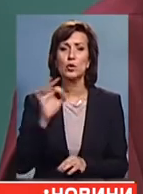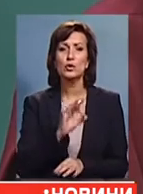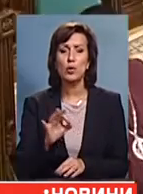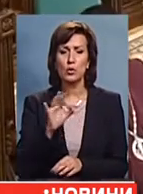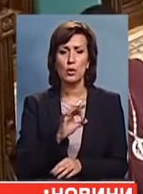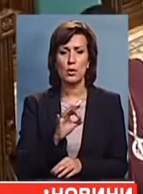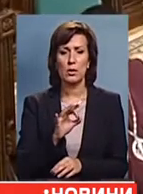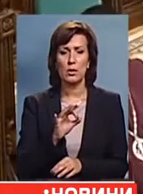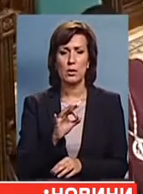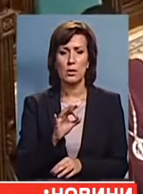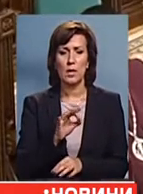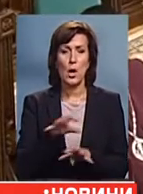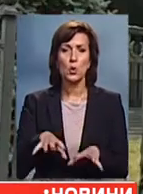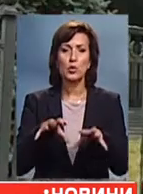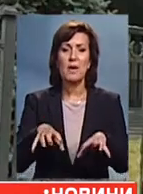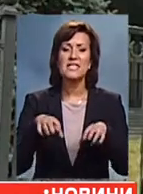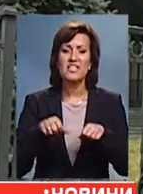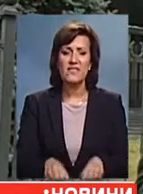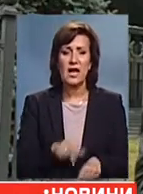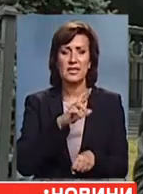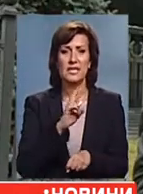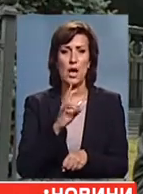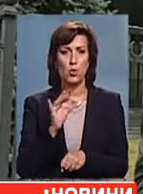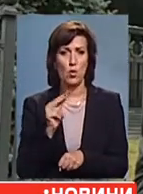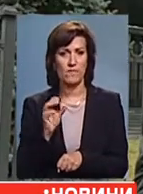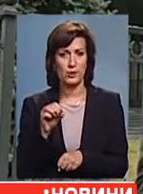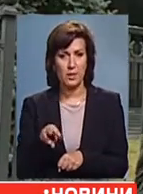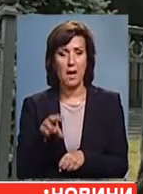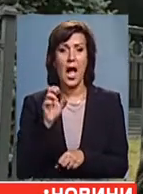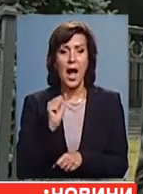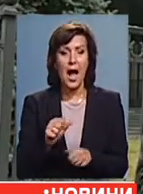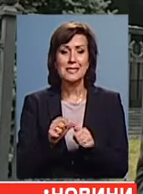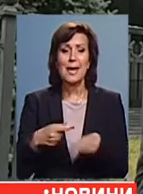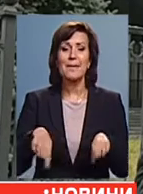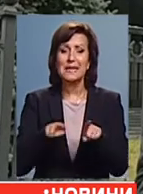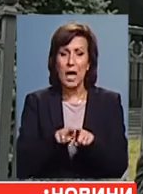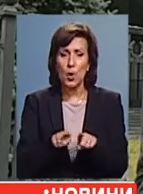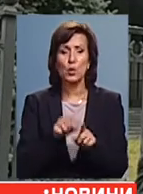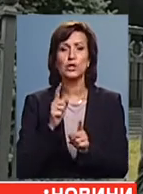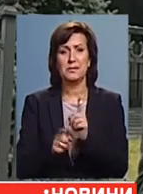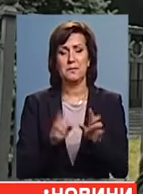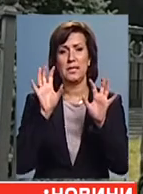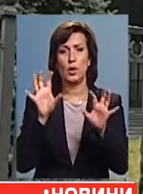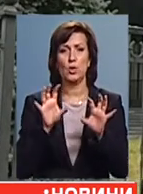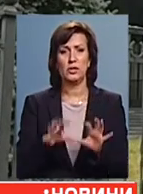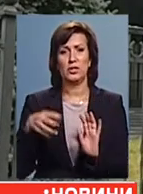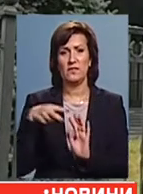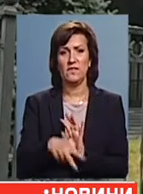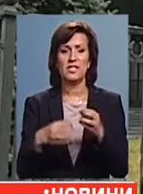щодо узурпації влади Віктором Януковичем, а саме також і зміни Конституції